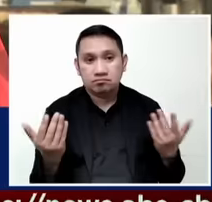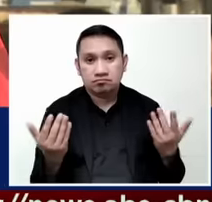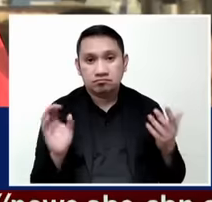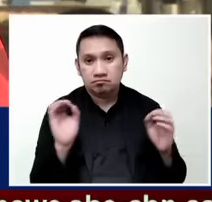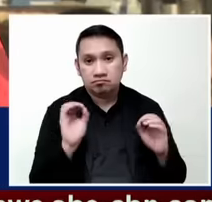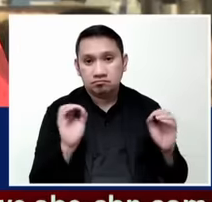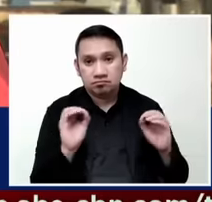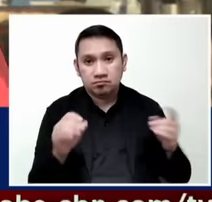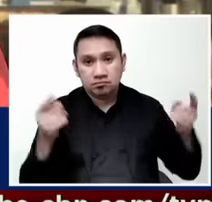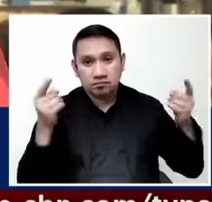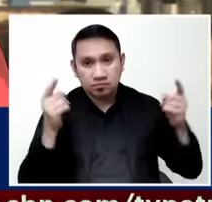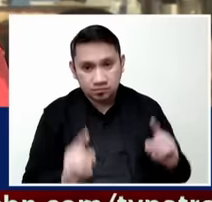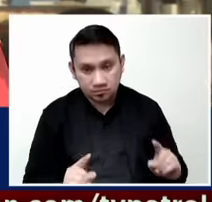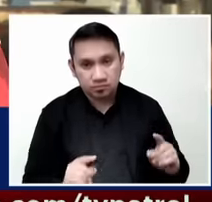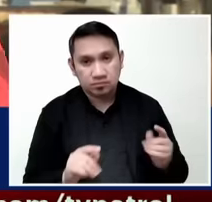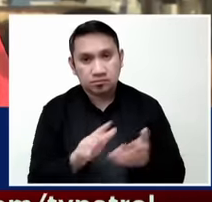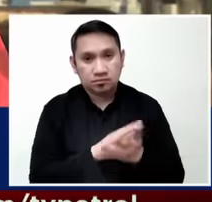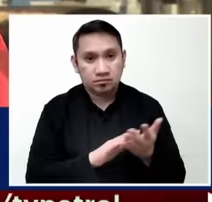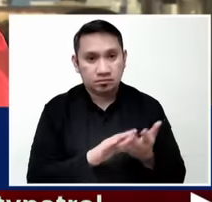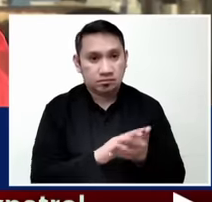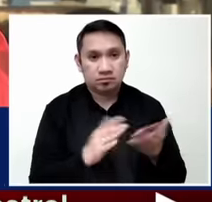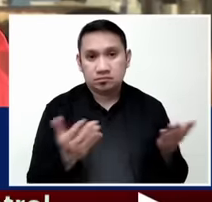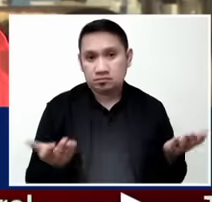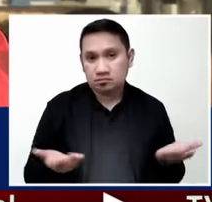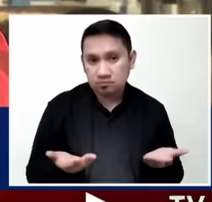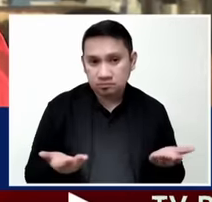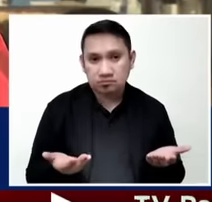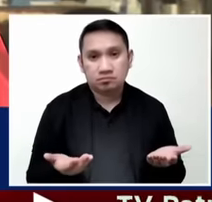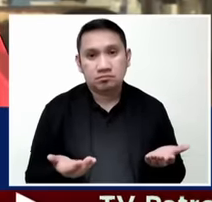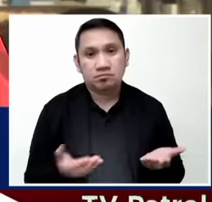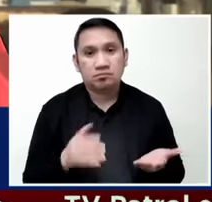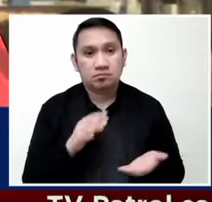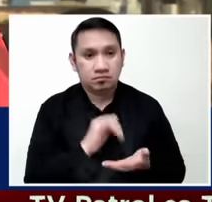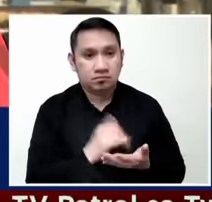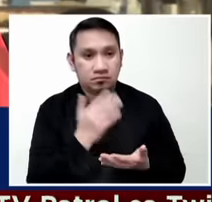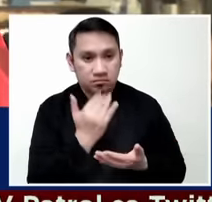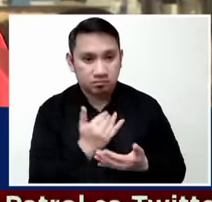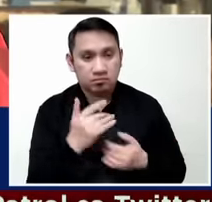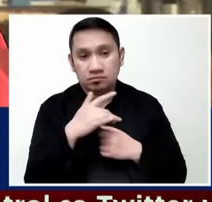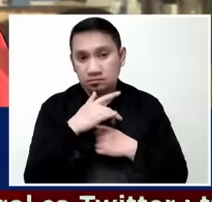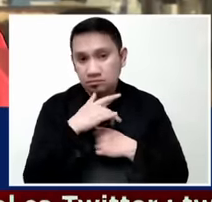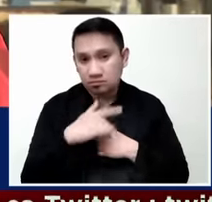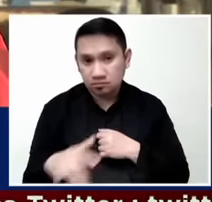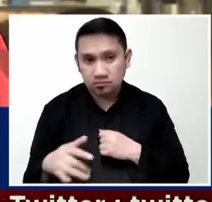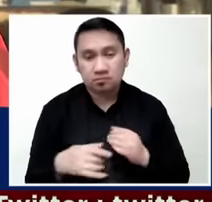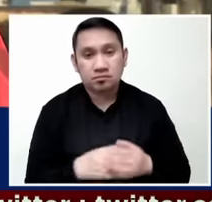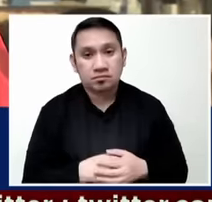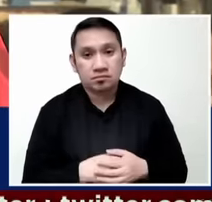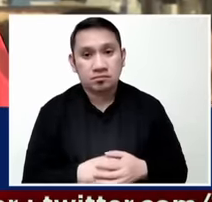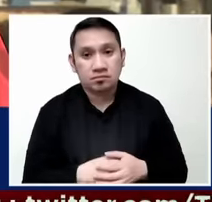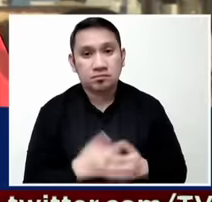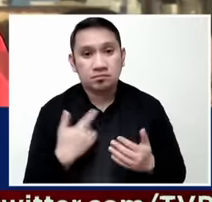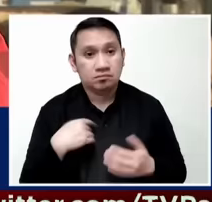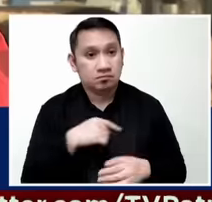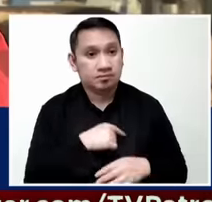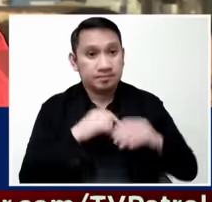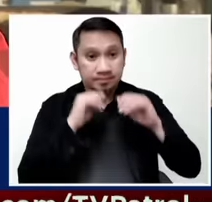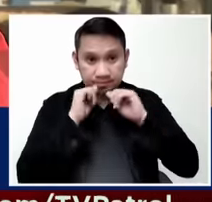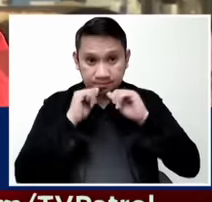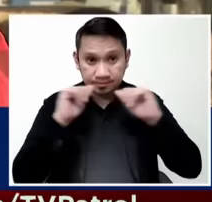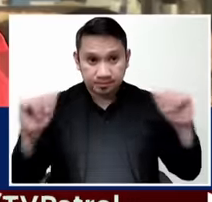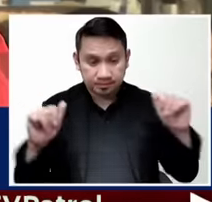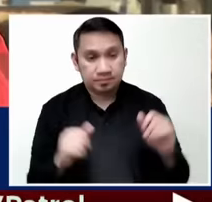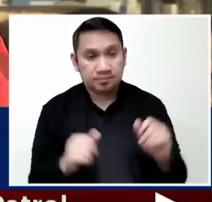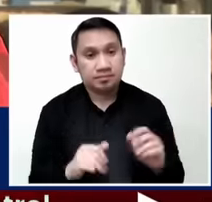insidente ng kaguluhan dito. At kaya nga ho, mabuting maaga pa lamang ay nag-aanunsyo na po tayo sa ating mga